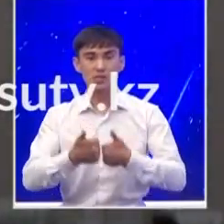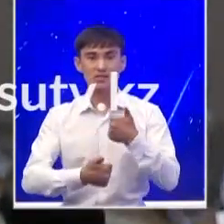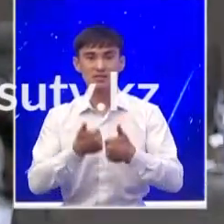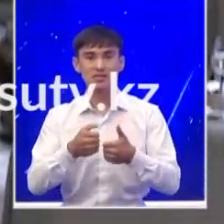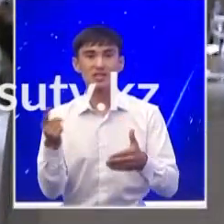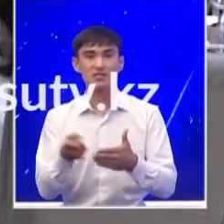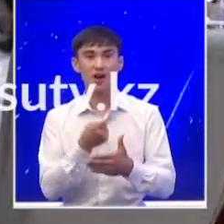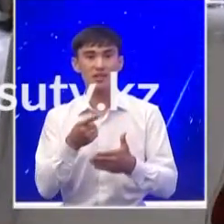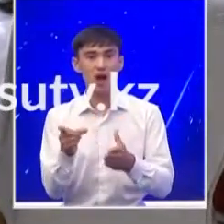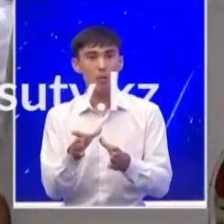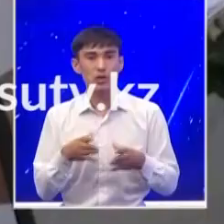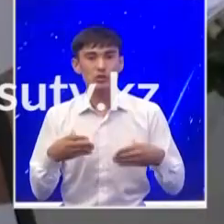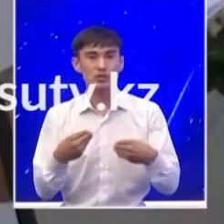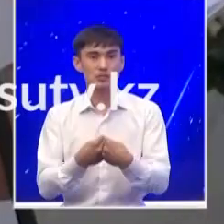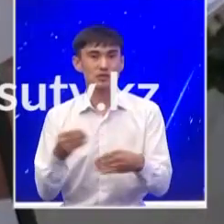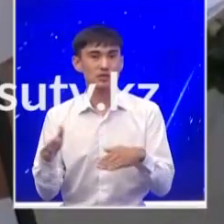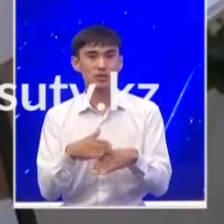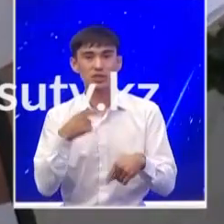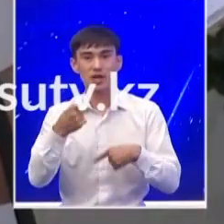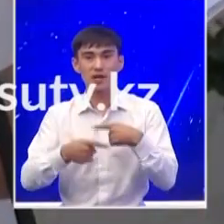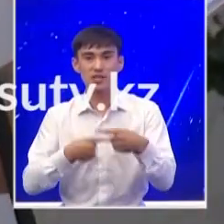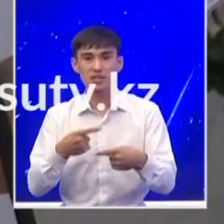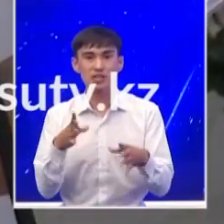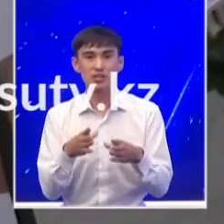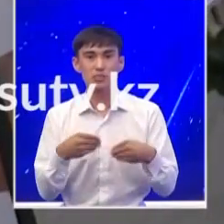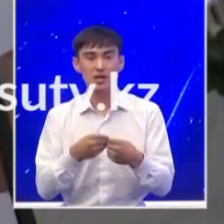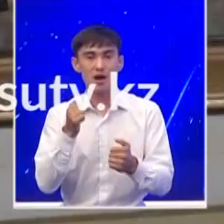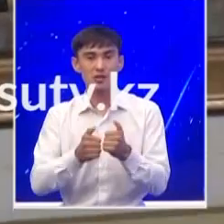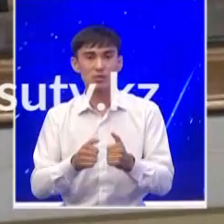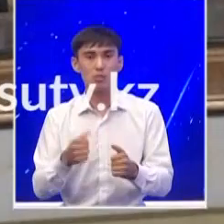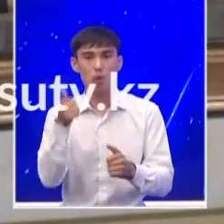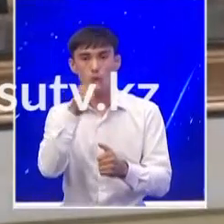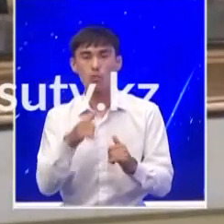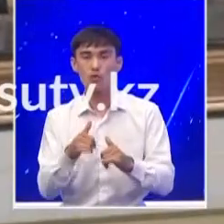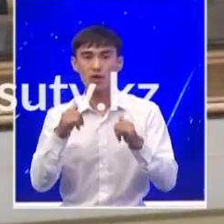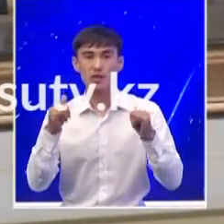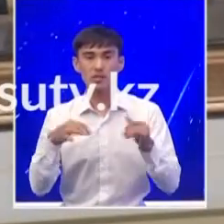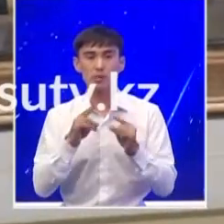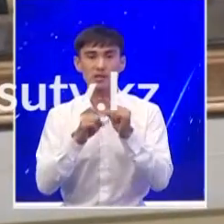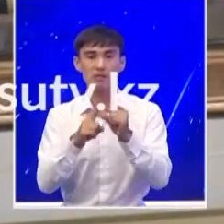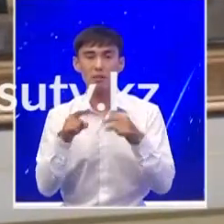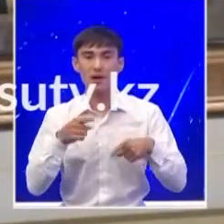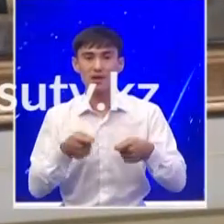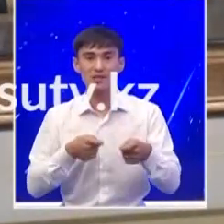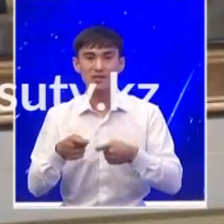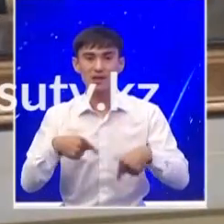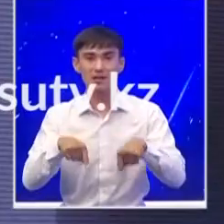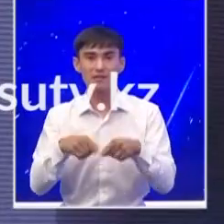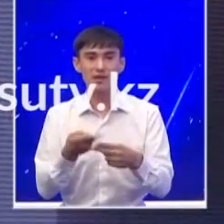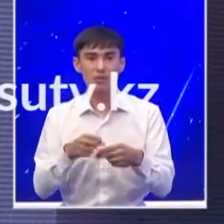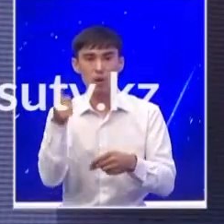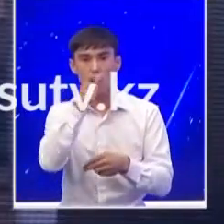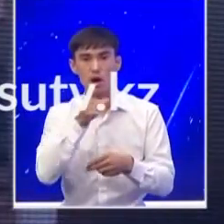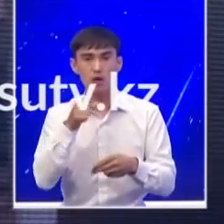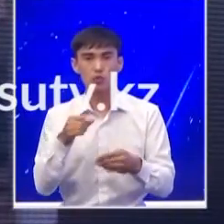звание образцовой, приверженной семейным традициям семьи, с каждым годом увеличивается. По словам организаторов, в этом году